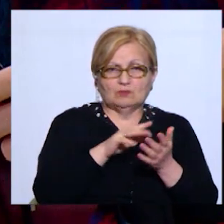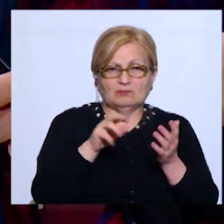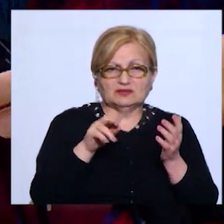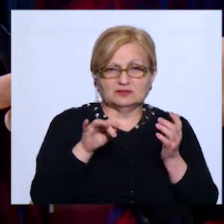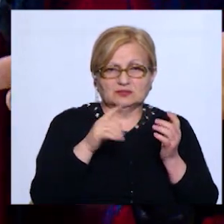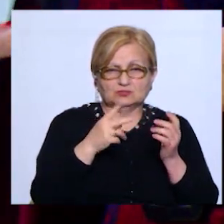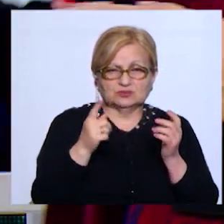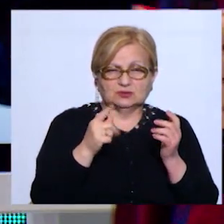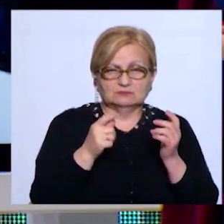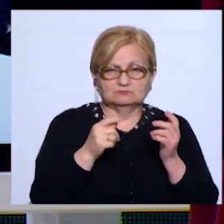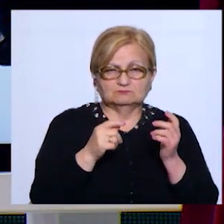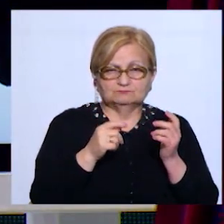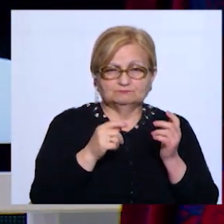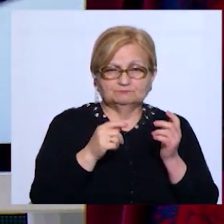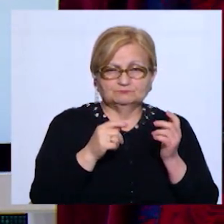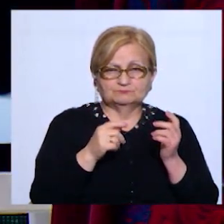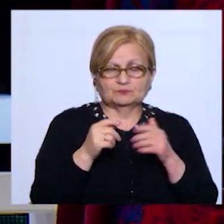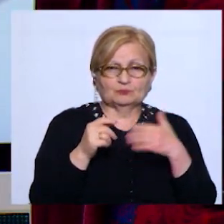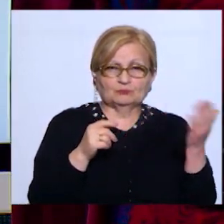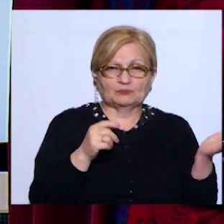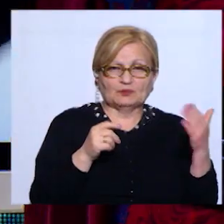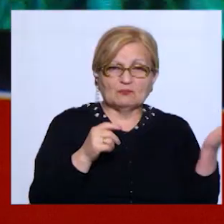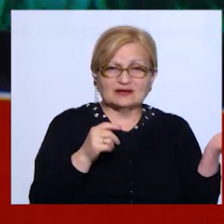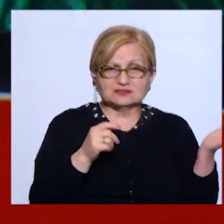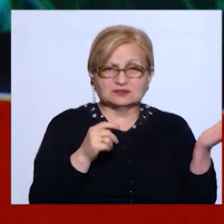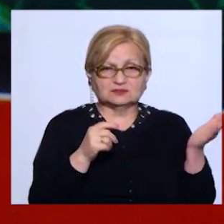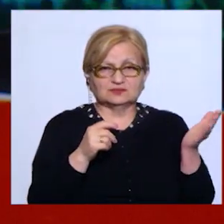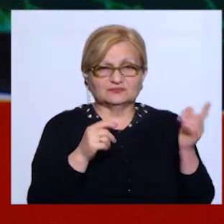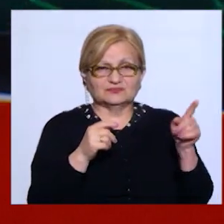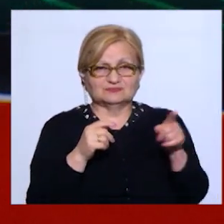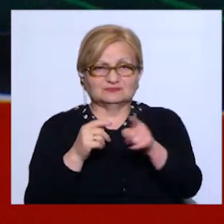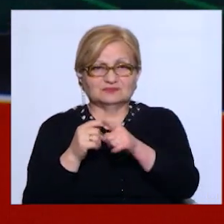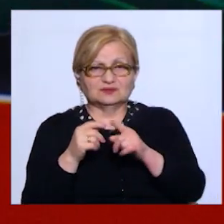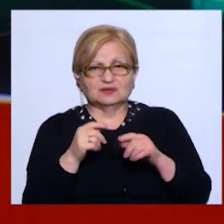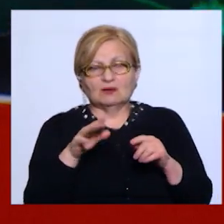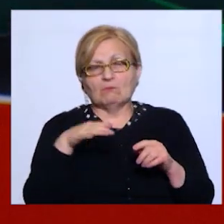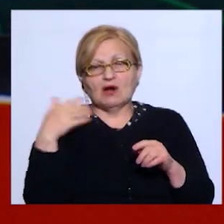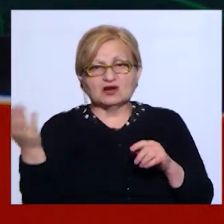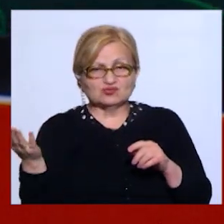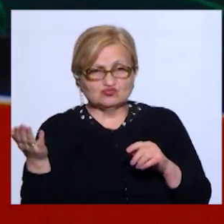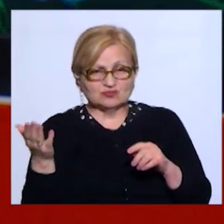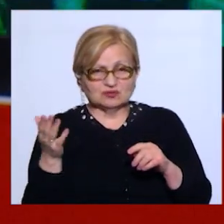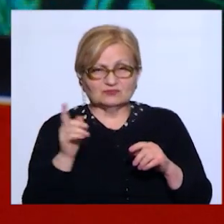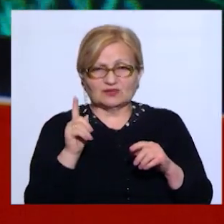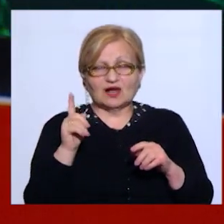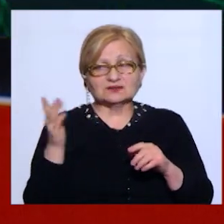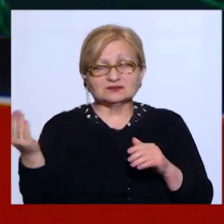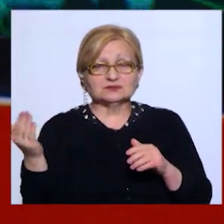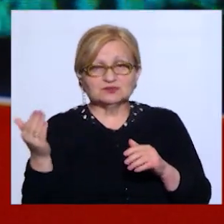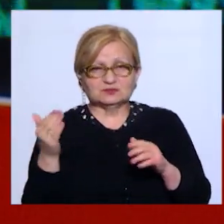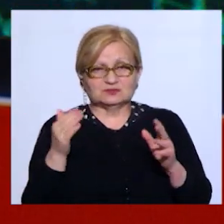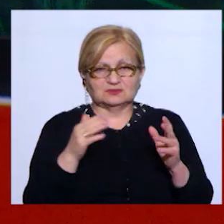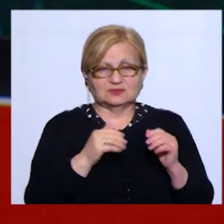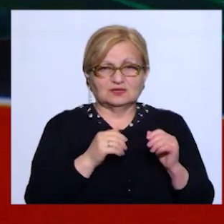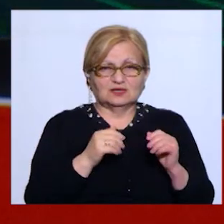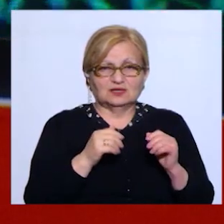მედიანა 21. მე მაინტერესებს, აი მარცხნივ მონაცემების მედიანა მაინტერესებს და მარჯვნივ რაც დარჩა ამ